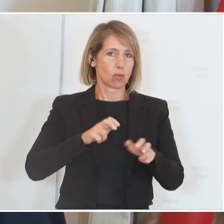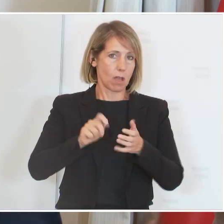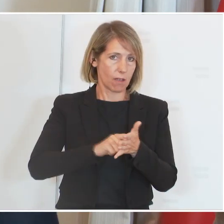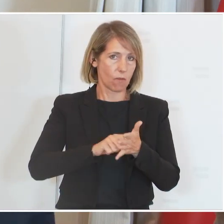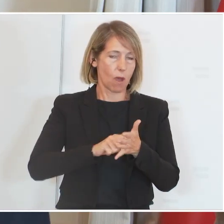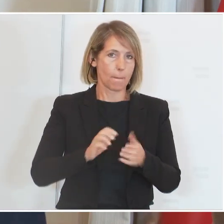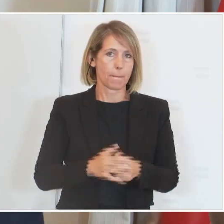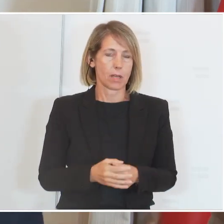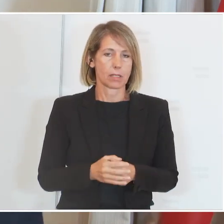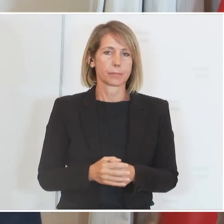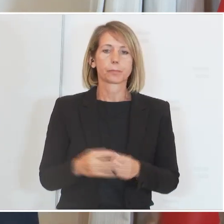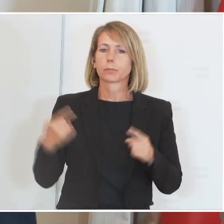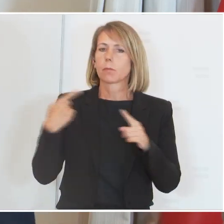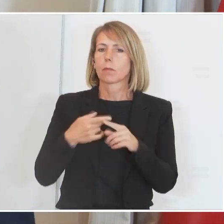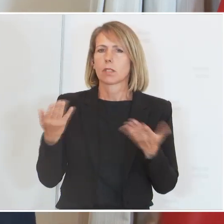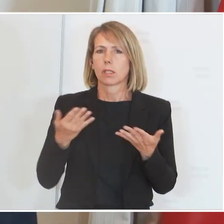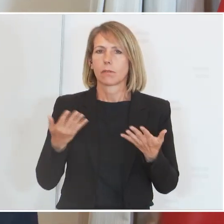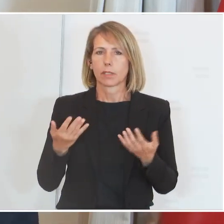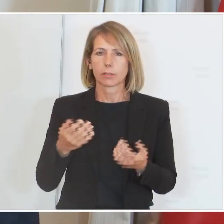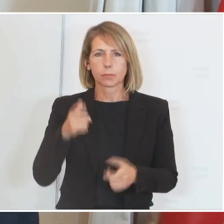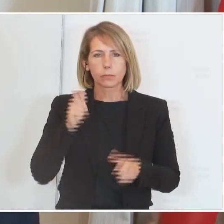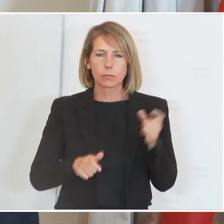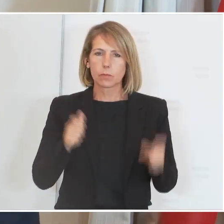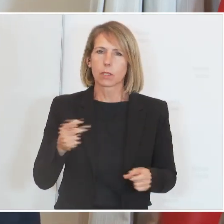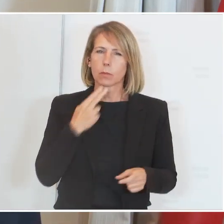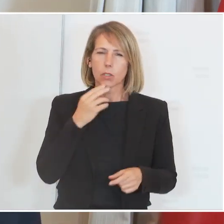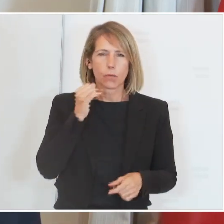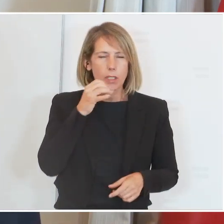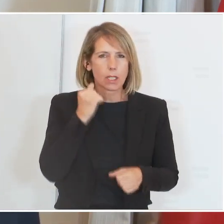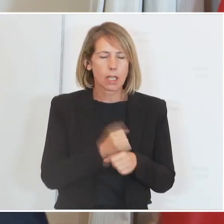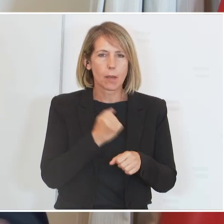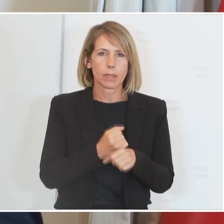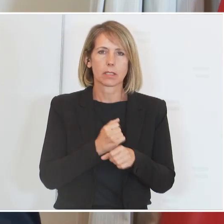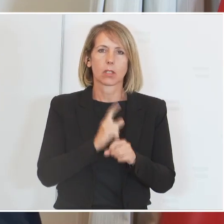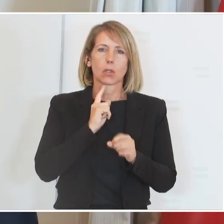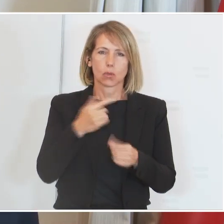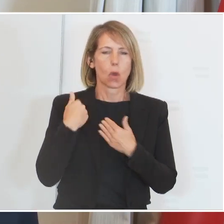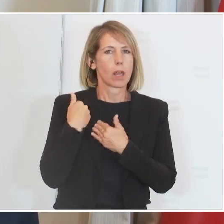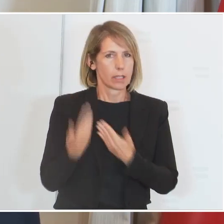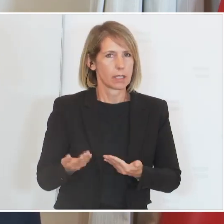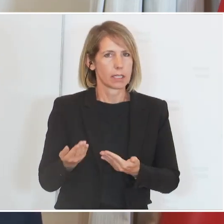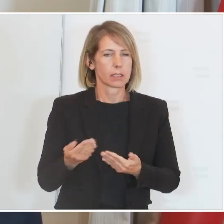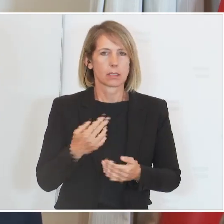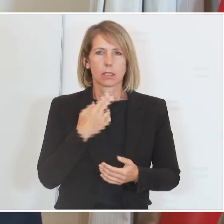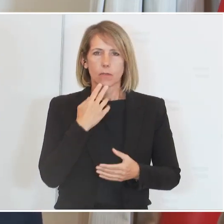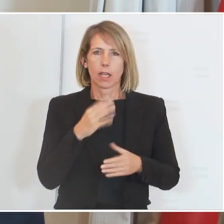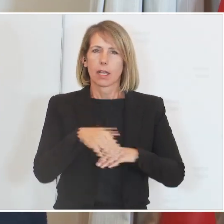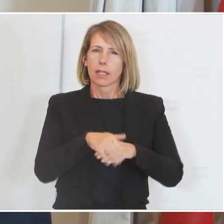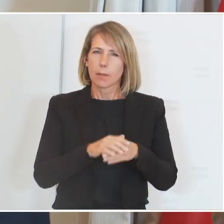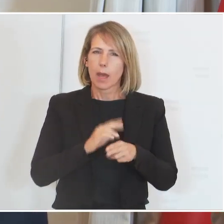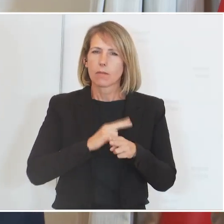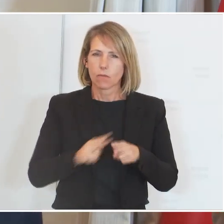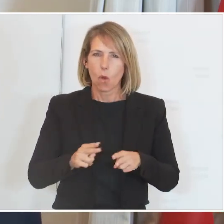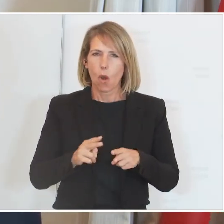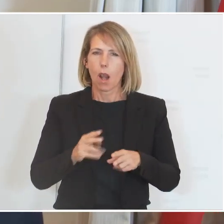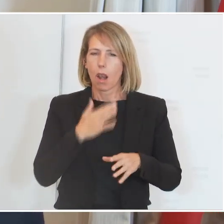es, dass wir Menschen, die jeden Tag arbeiten, entlasten, die an dem Gemeinwohl in diesem Land einen großen Beitrag leisten. Ja,